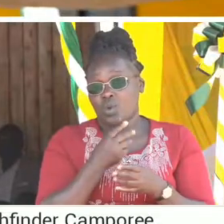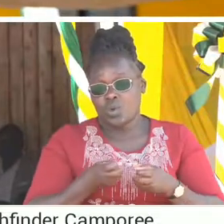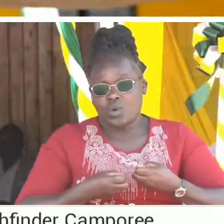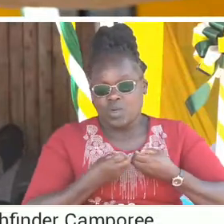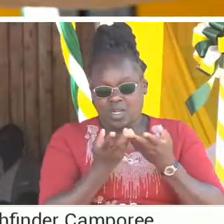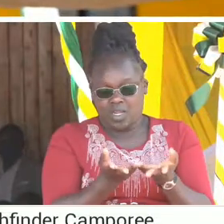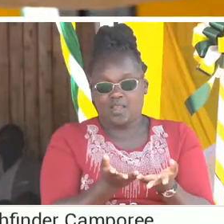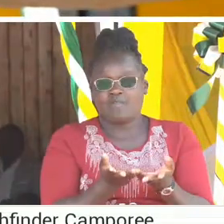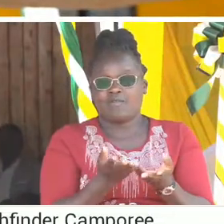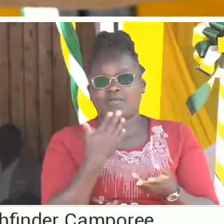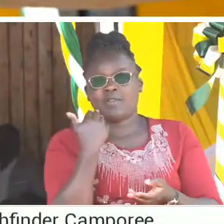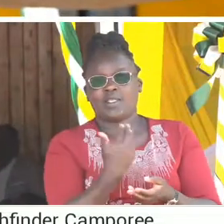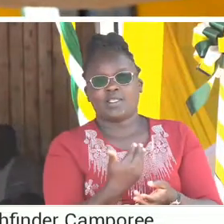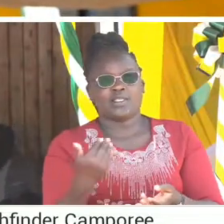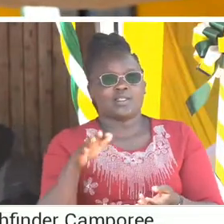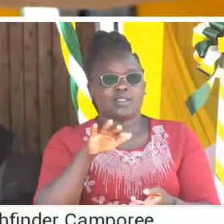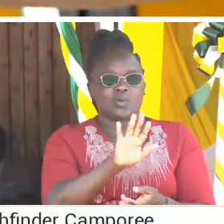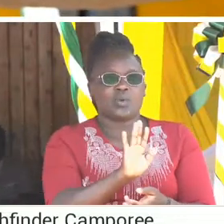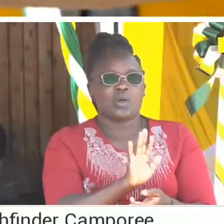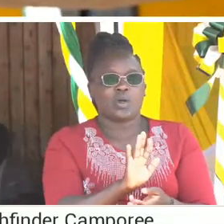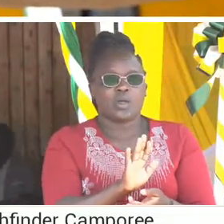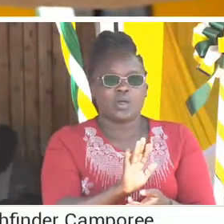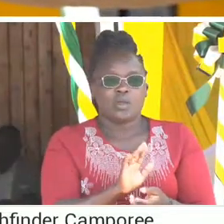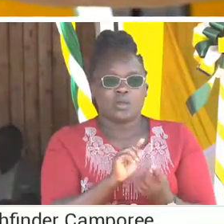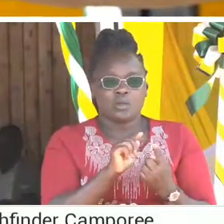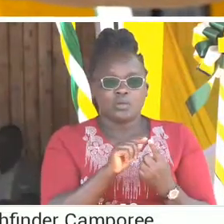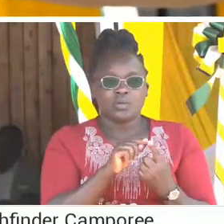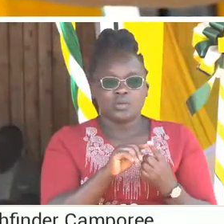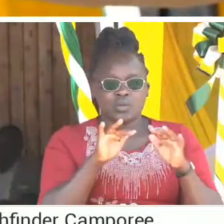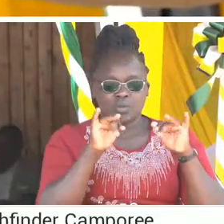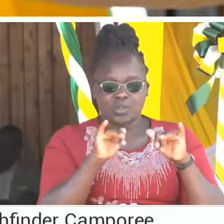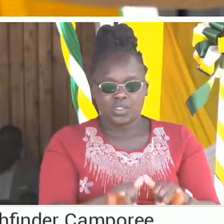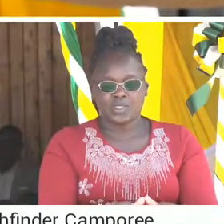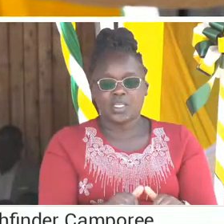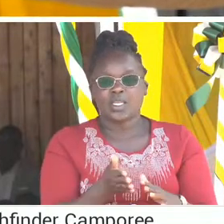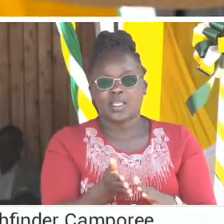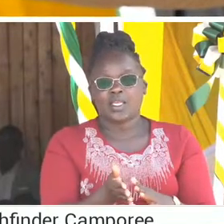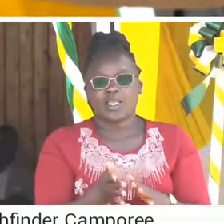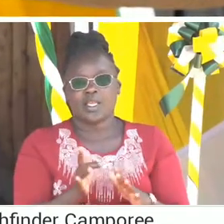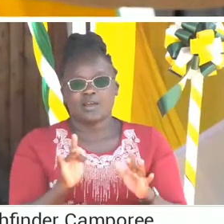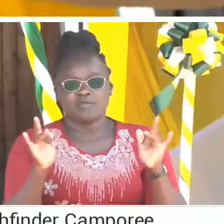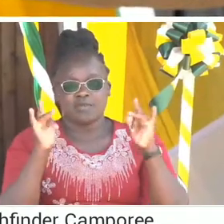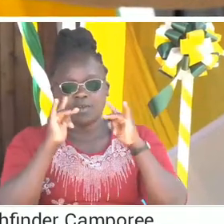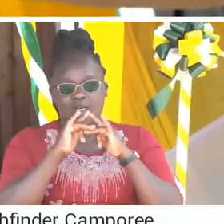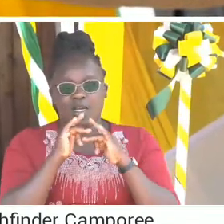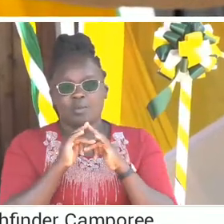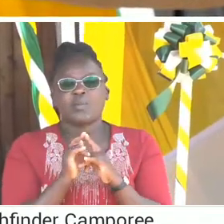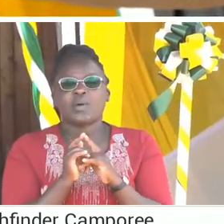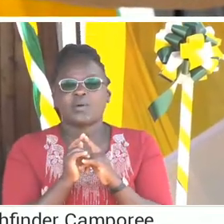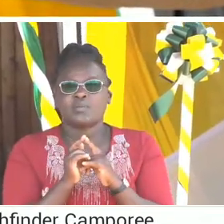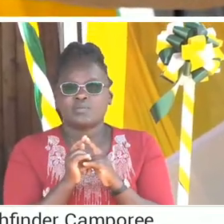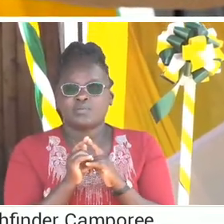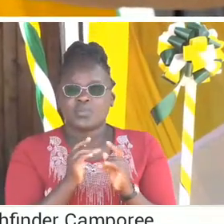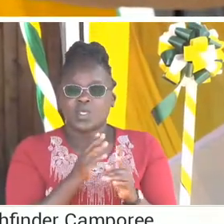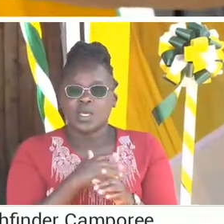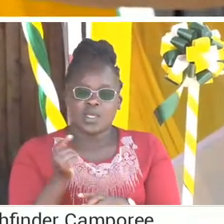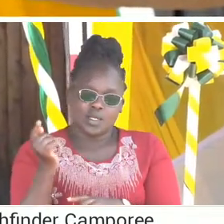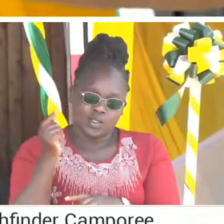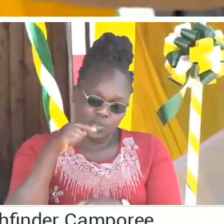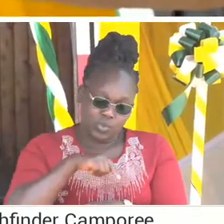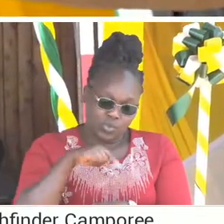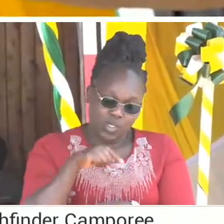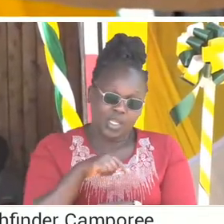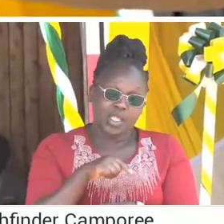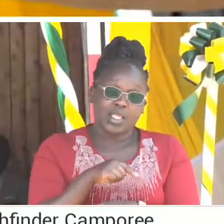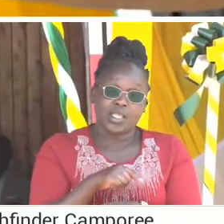wenu mkatupa tuweze kuwa na wao katika mahala hapa. Na siku ya leo ikiwa ni